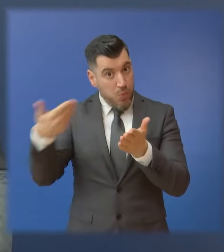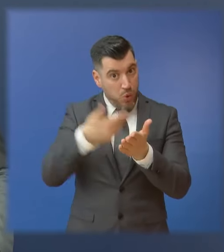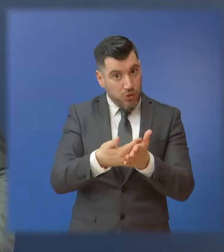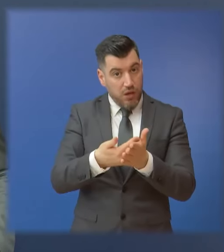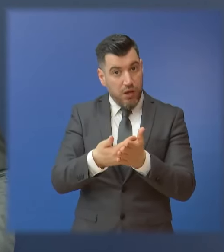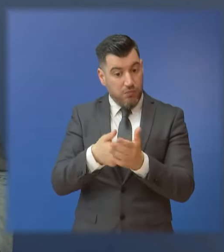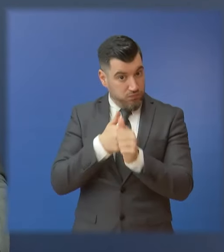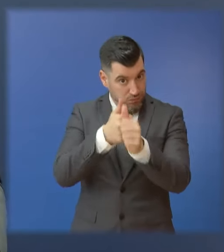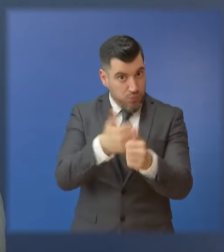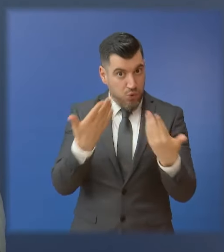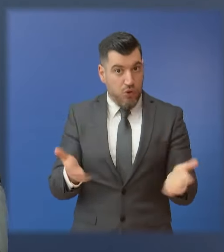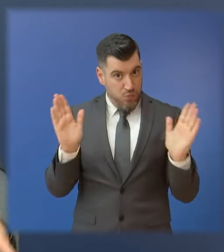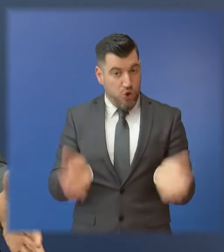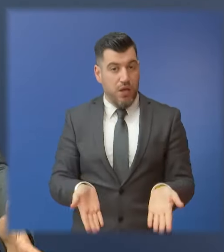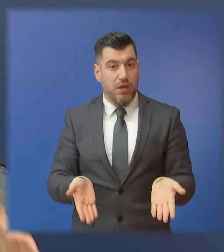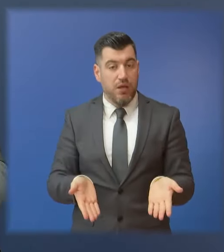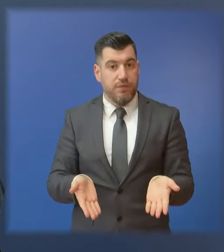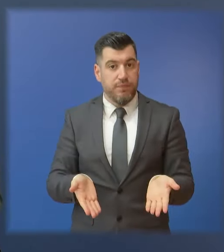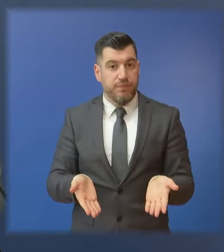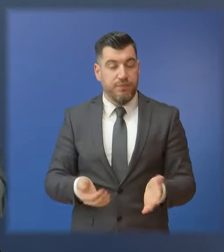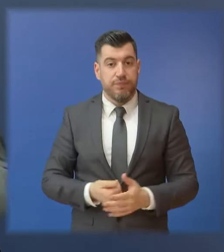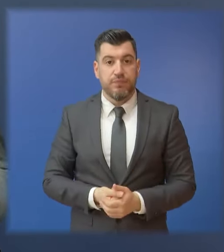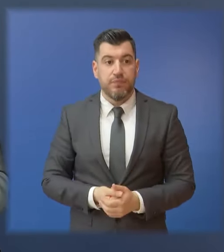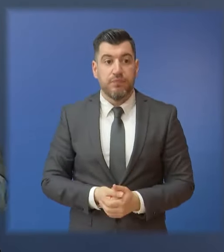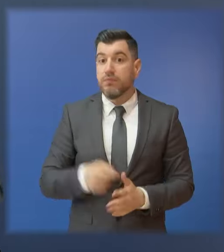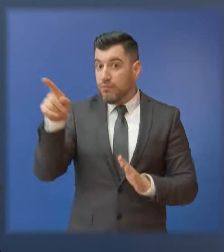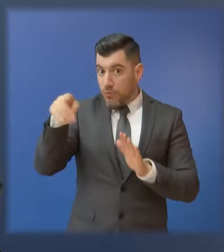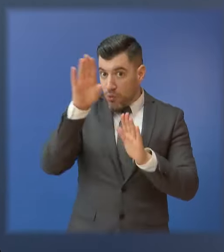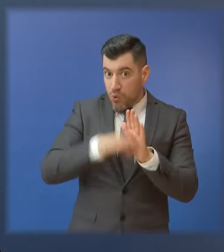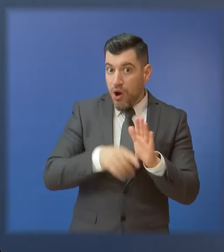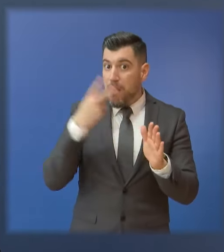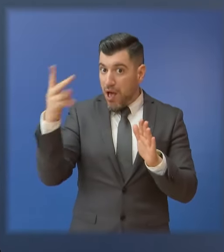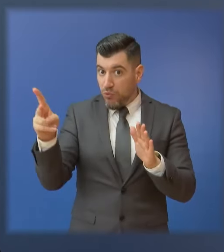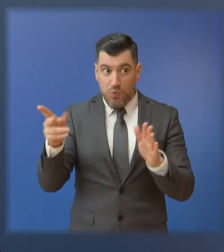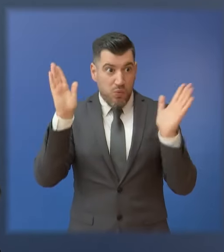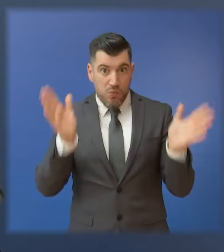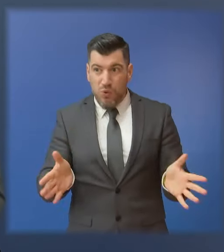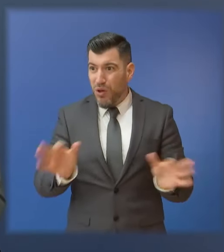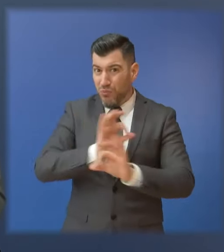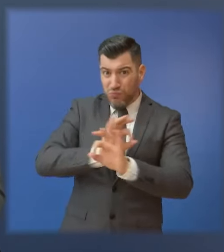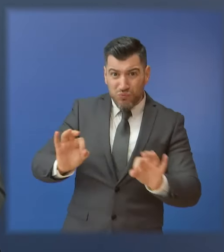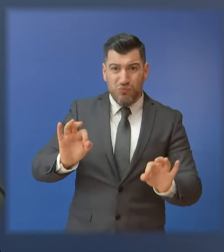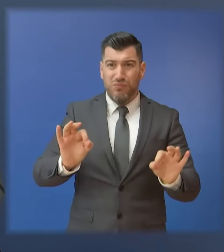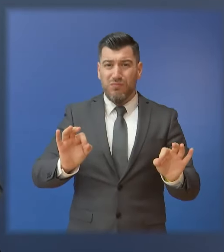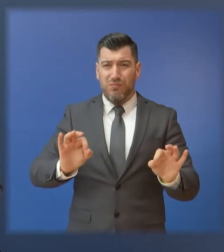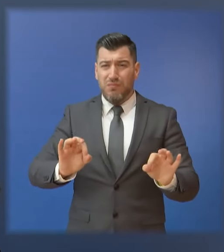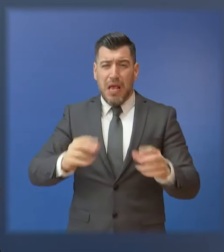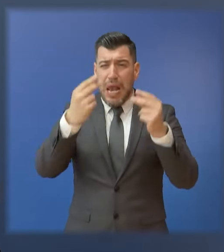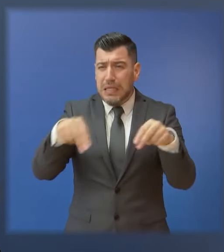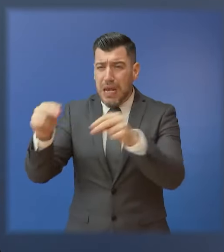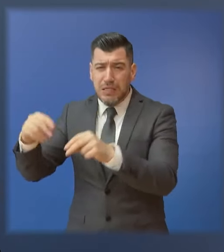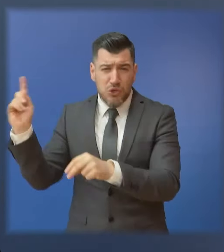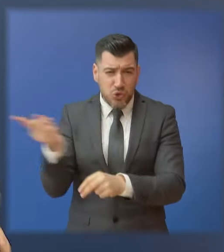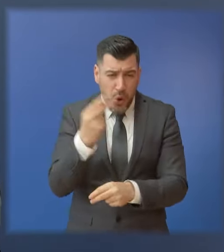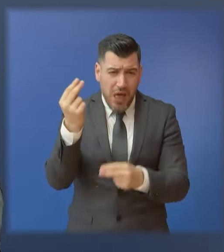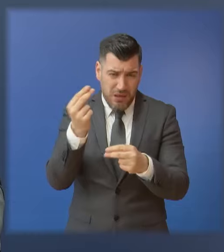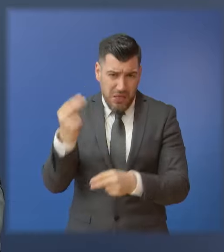εισαγωγικών γίνεται ως δια μαγείας να λυθούν όλα τα προβλήματα των ελλήνων πολιτών με λεφτό ρατα τα οποία όπως φαίνεται έχουνε